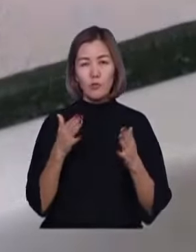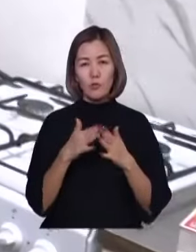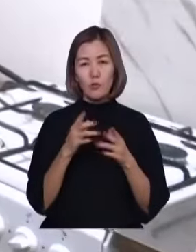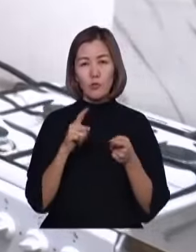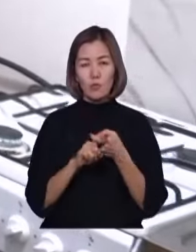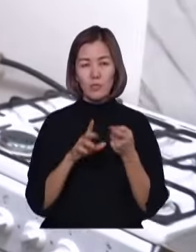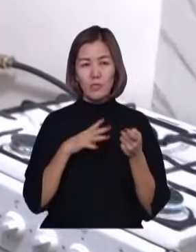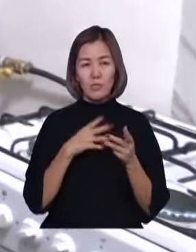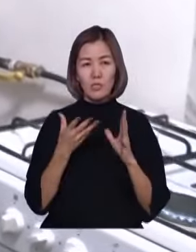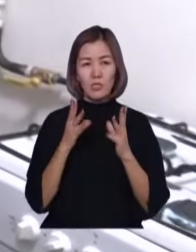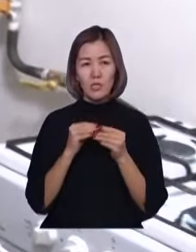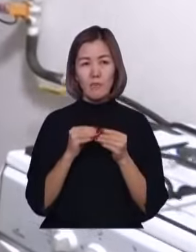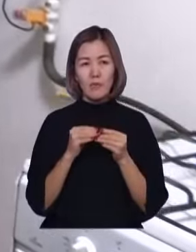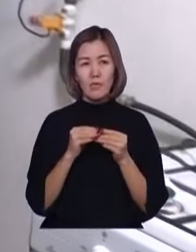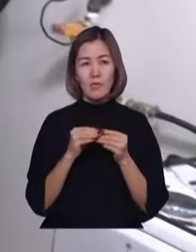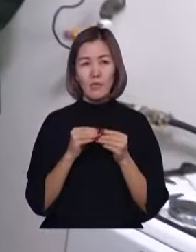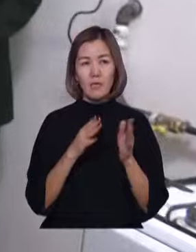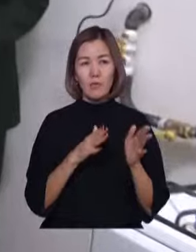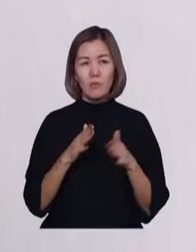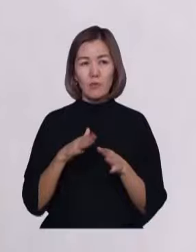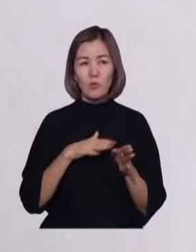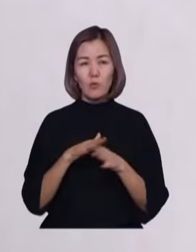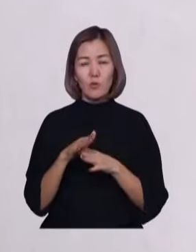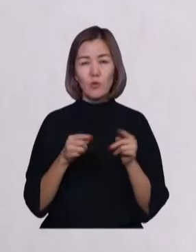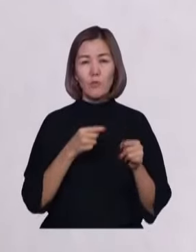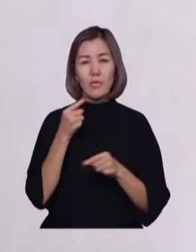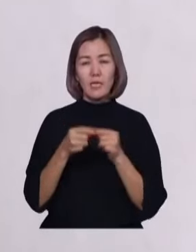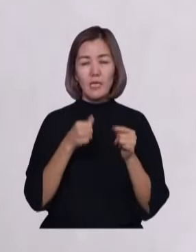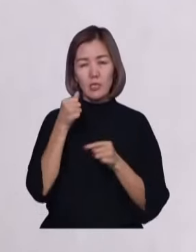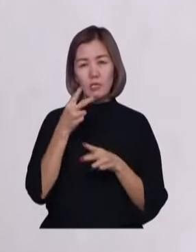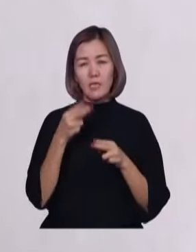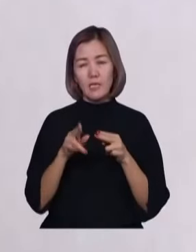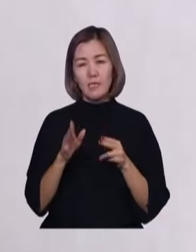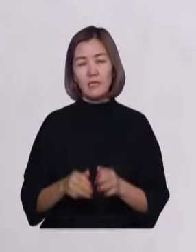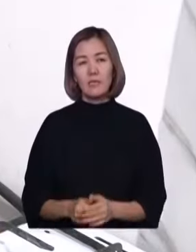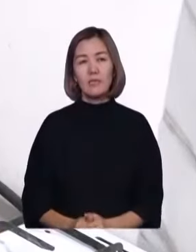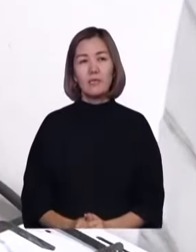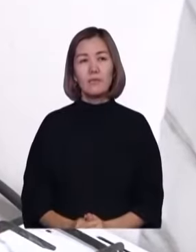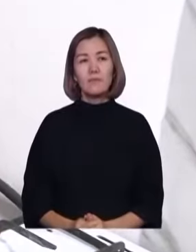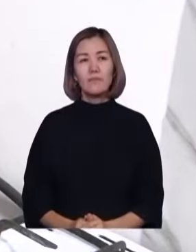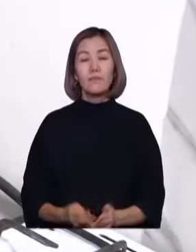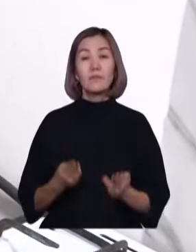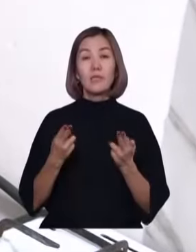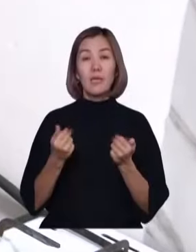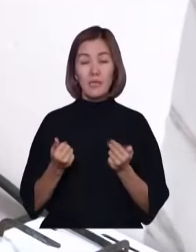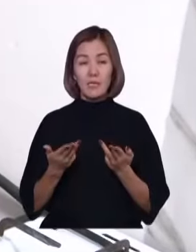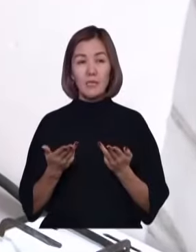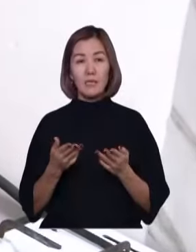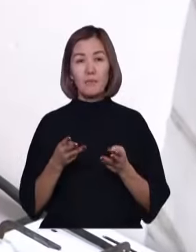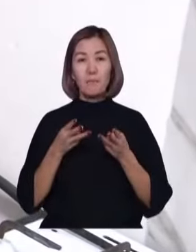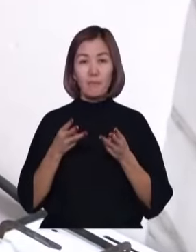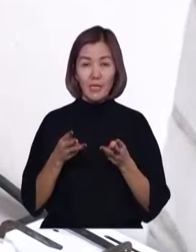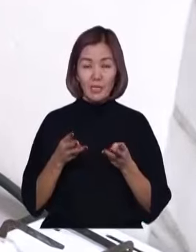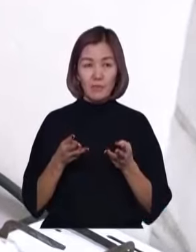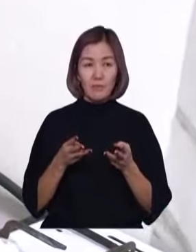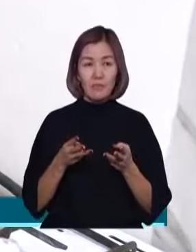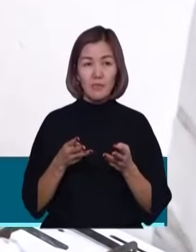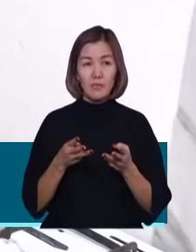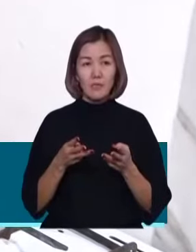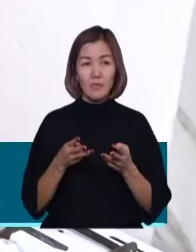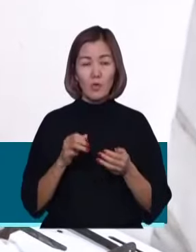Жалпы аудан бойынша газға қосылу үрдісі толығымен келер жылы аяқталмақ. Әрине, пешке қарағанда газ жақсы